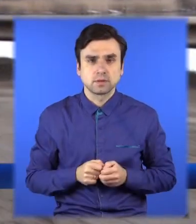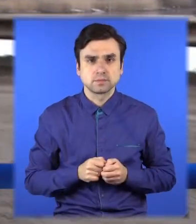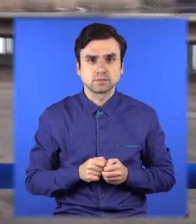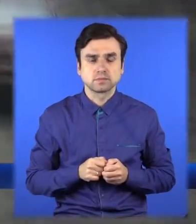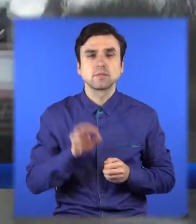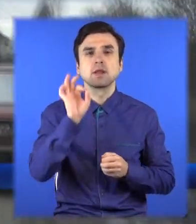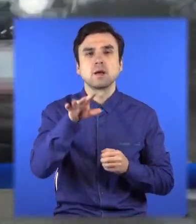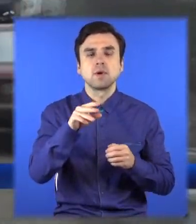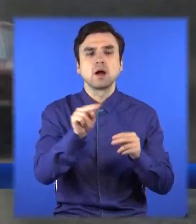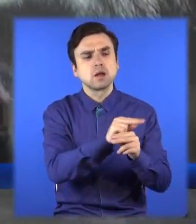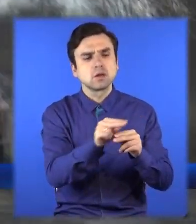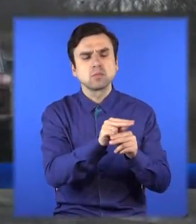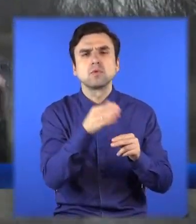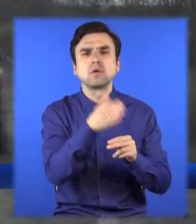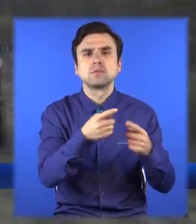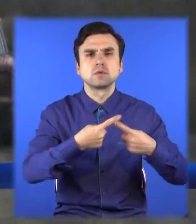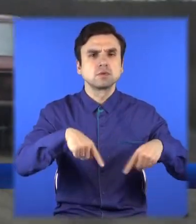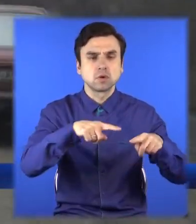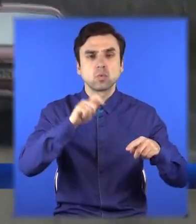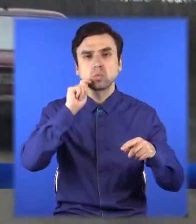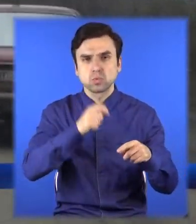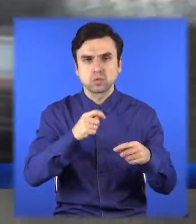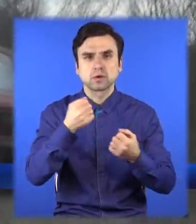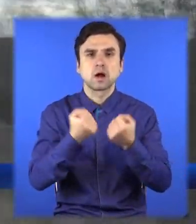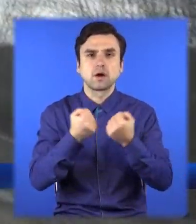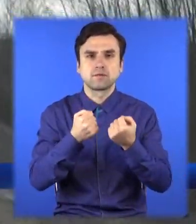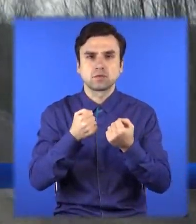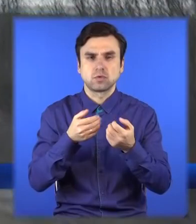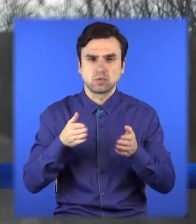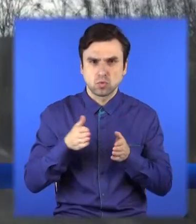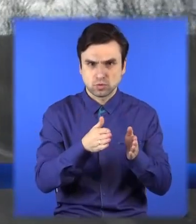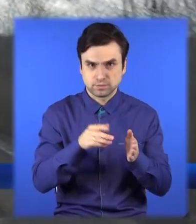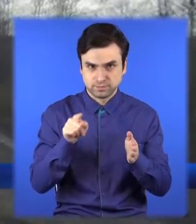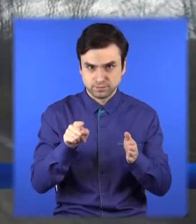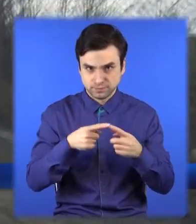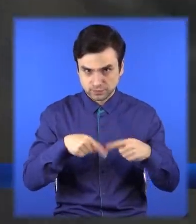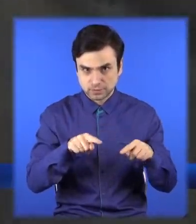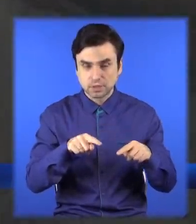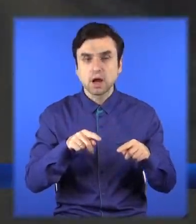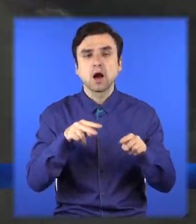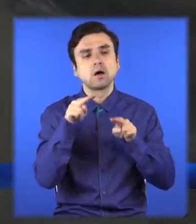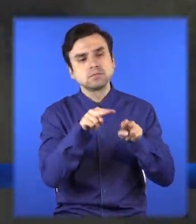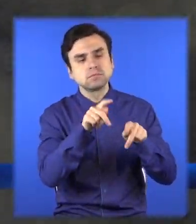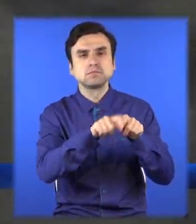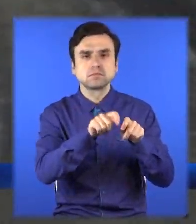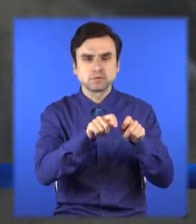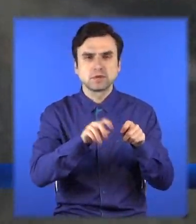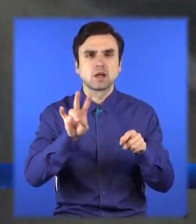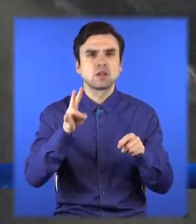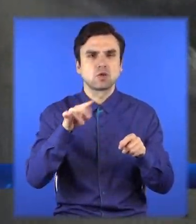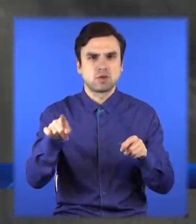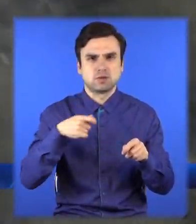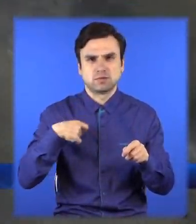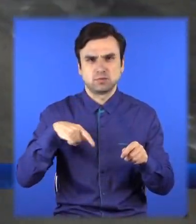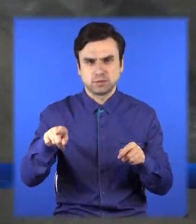займається підприємство «Укравтодор». А контролювати процес мають чиновники Миколаївської області. За словами нардепа Олександра